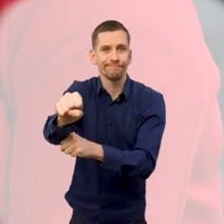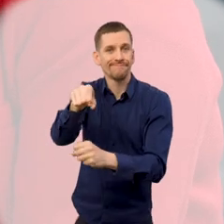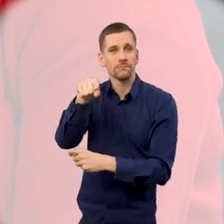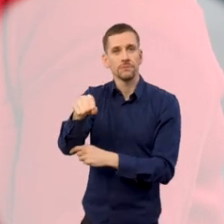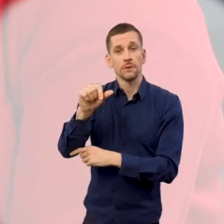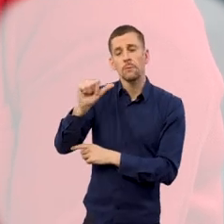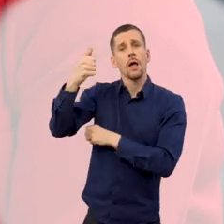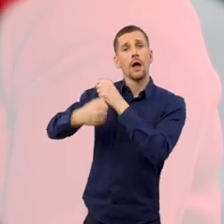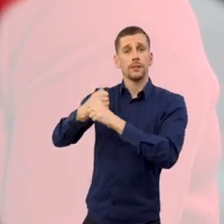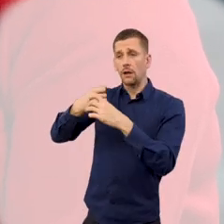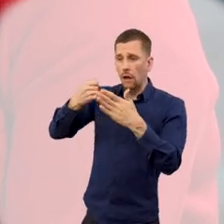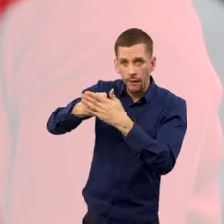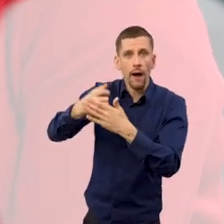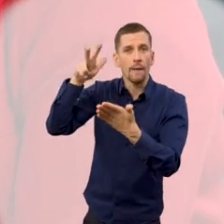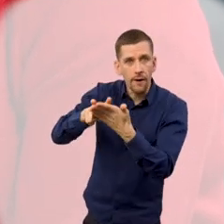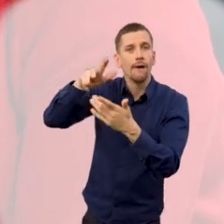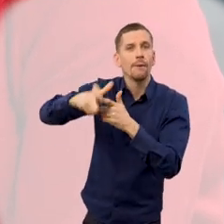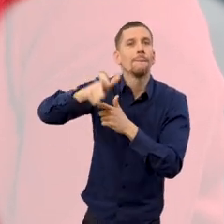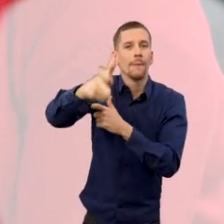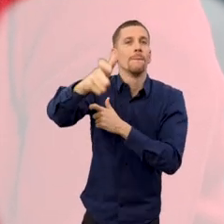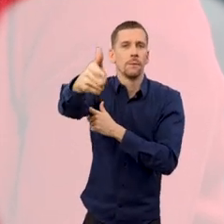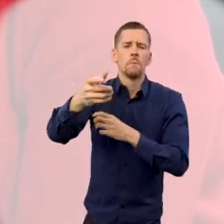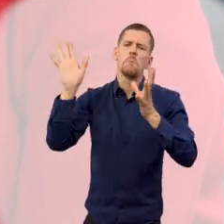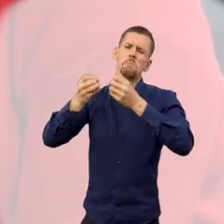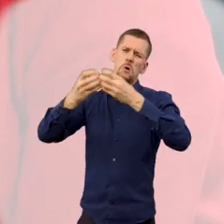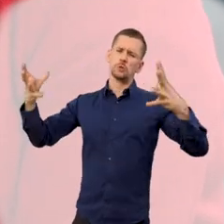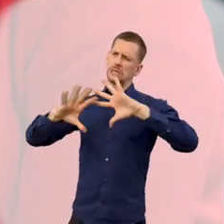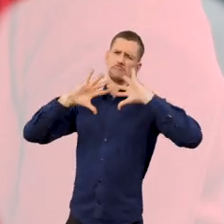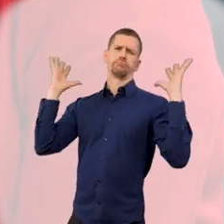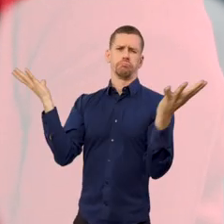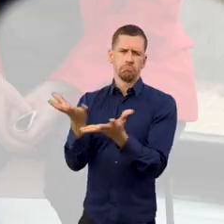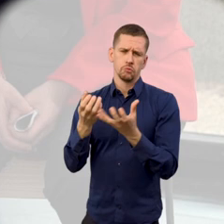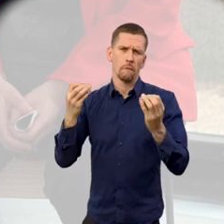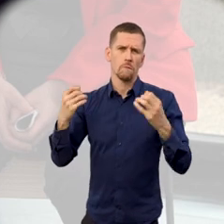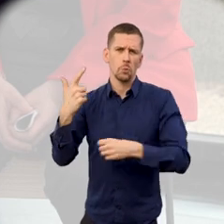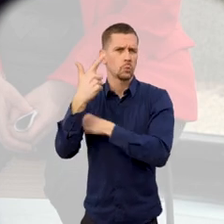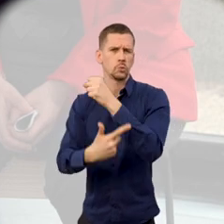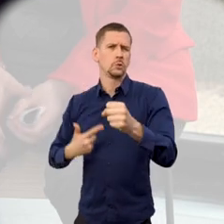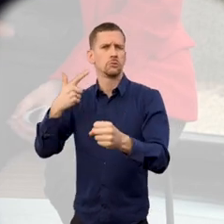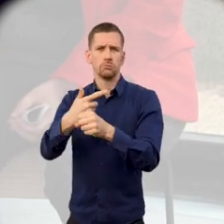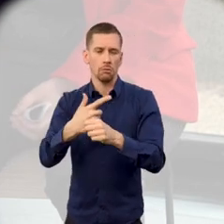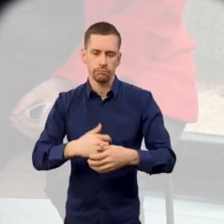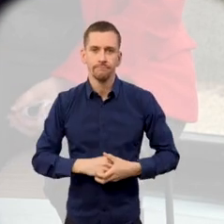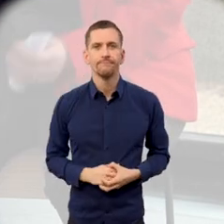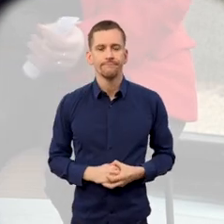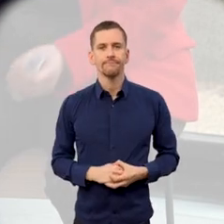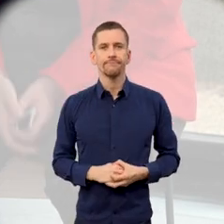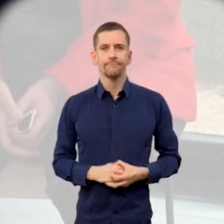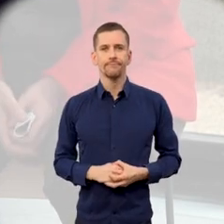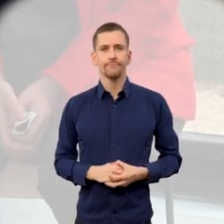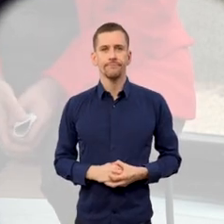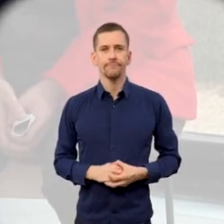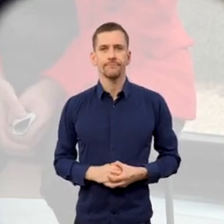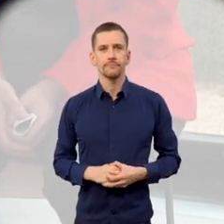examen en fin de première année pour justement valider ou pas ce premier niveau. Mais voilà, globalement,